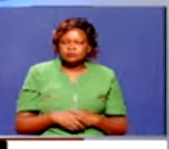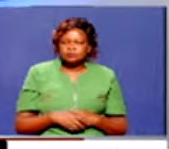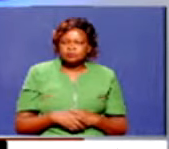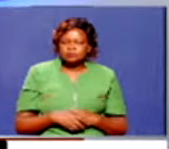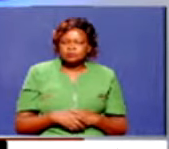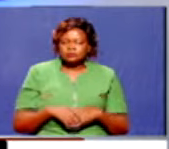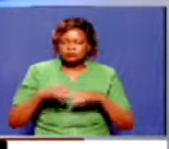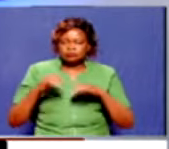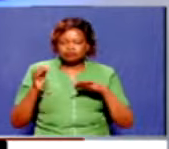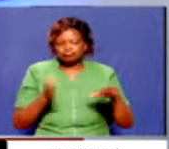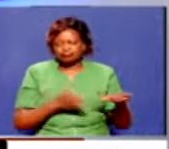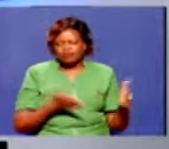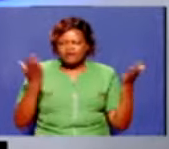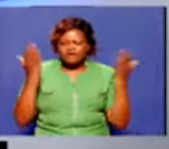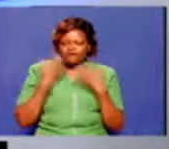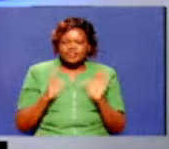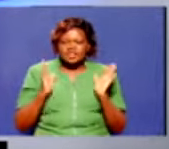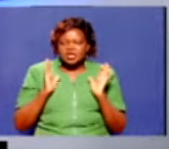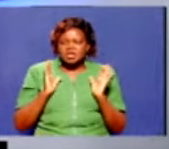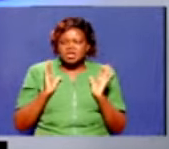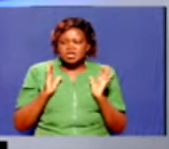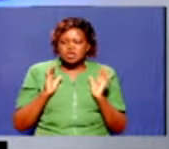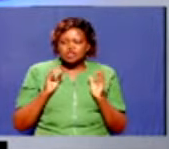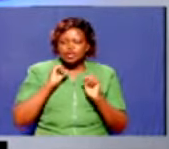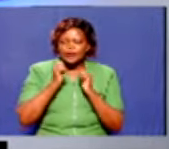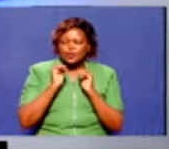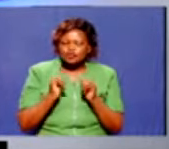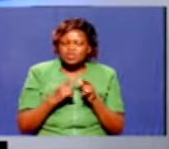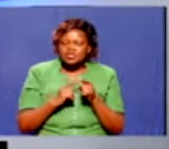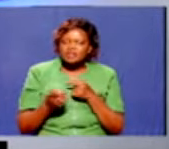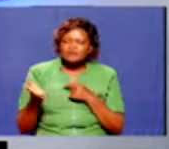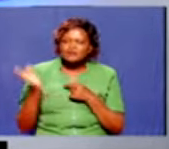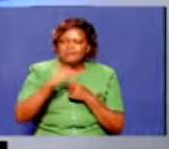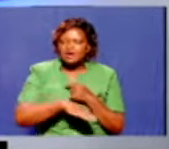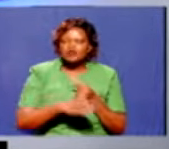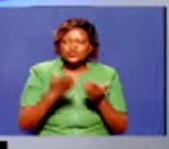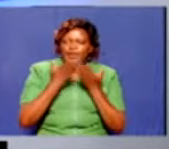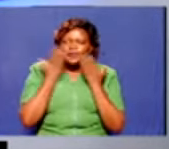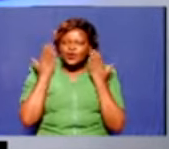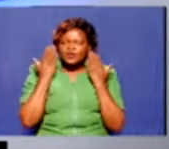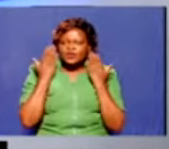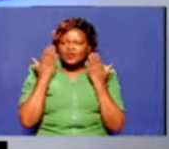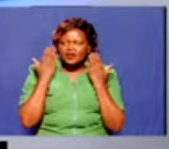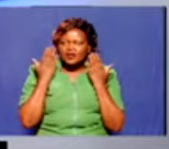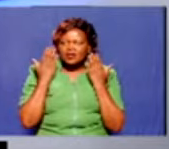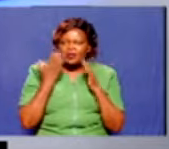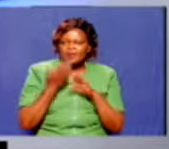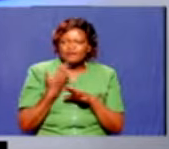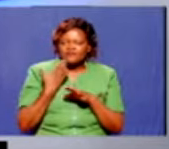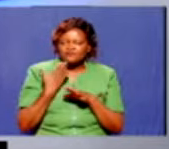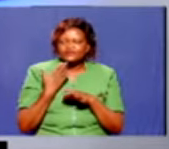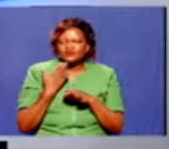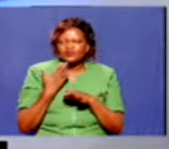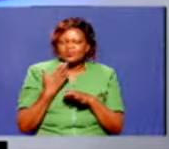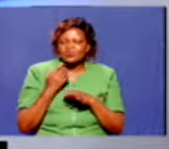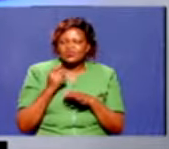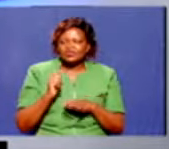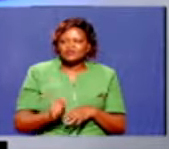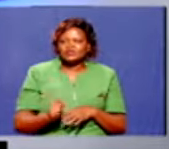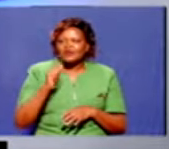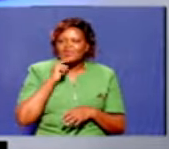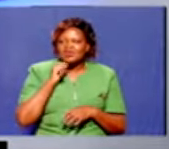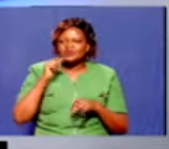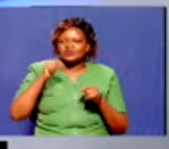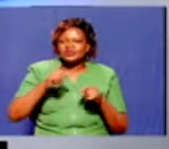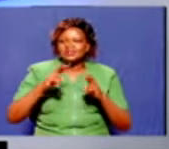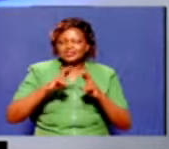Tazamaji, kufikia hapo nakamilisha Darubini Michezo. Sasa nampisha Boni Musambi. Kitambo nilikuwa namuita kijana Mtol na utafiti wa siku ya leo.